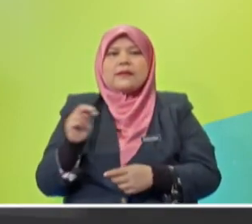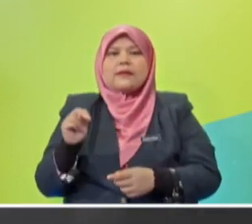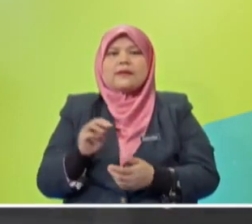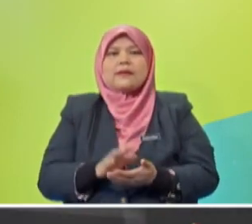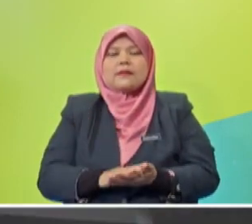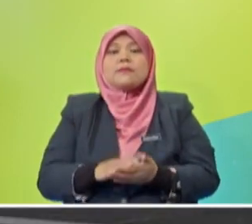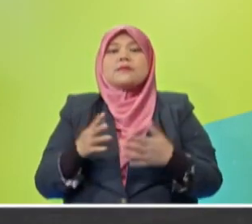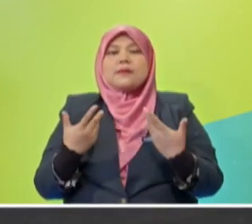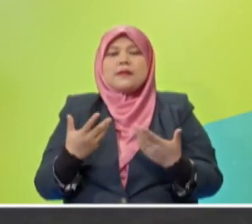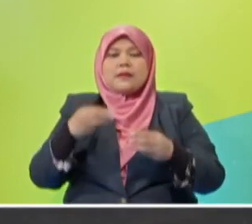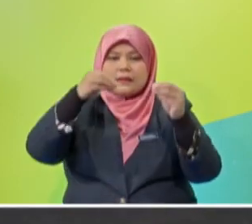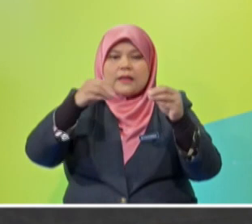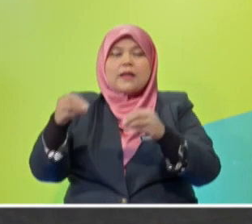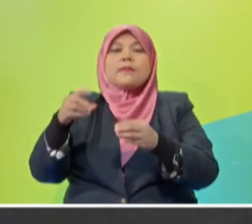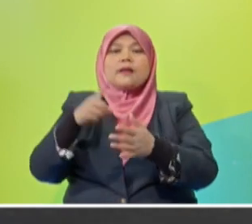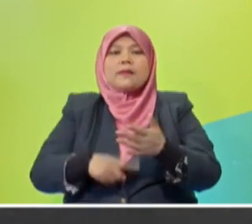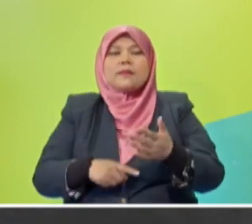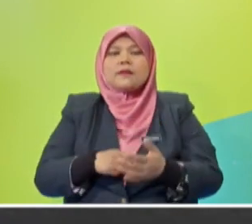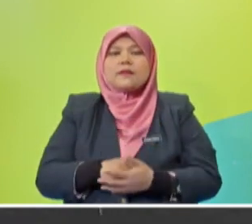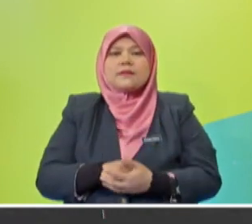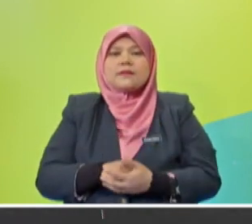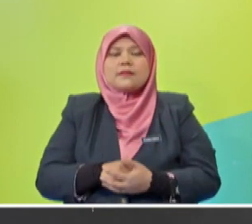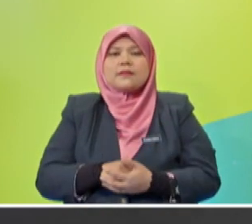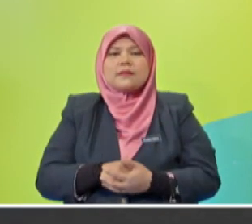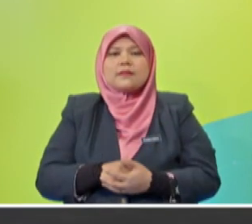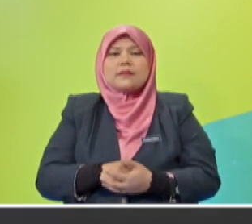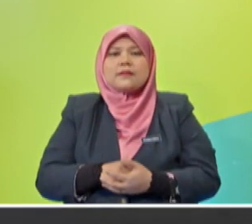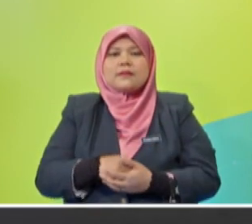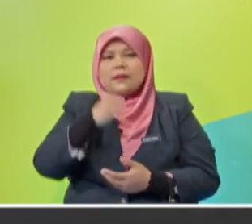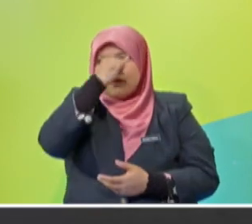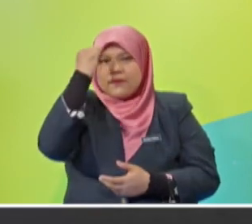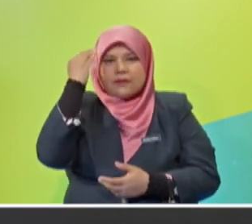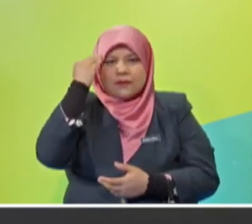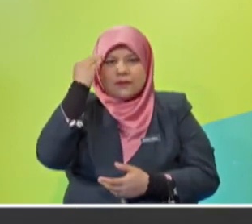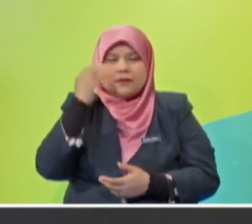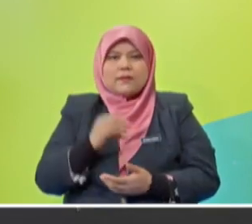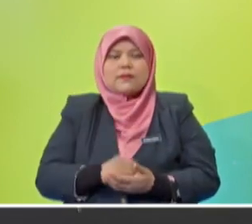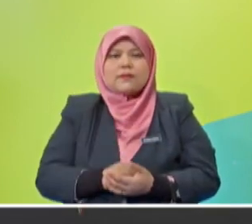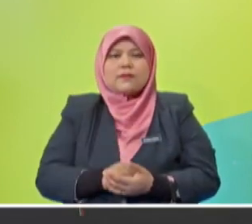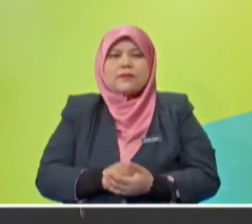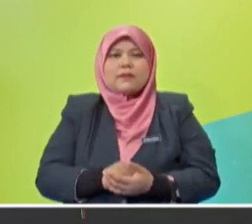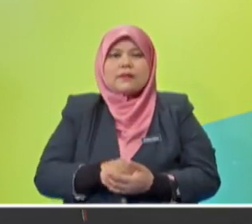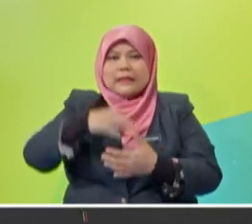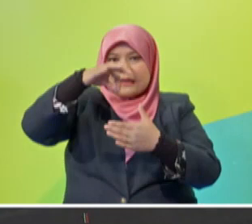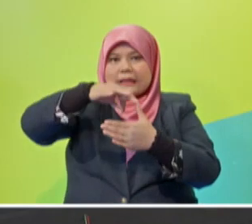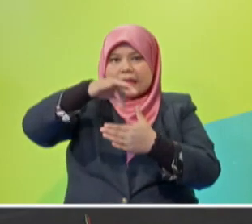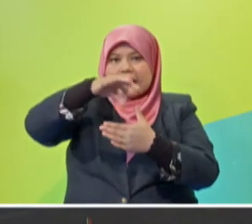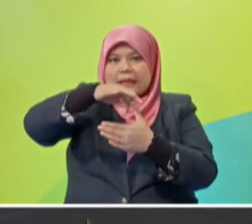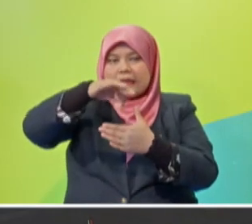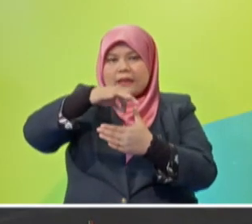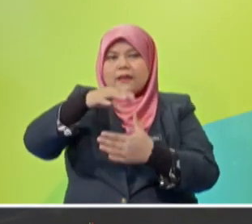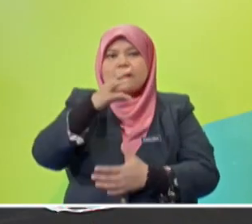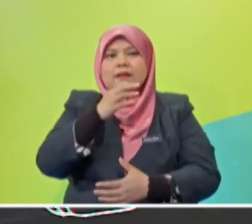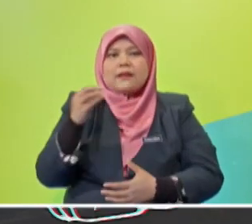tu? Tanaman apa dekat tanaman Cameron apa Highland? Dekat Cameron Highland. Boleh Abang Irfan tahu? Ada tanaman teh, koktel dengan